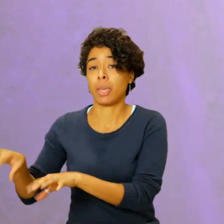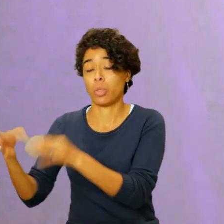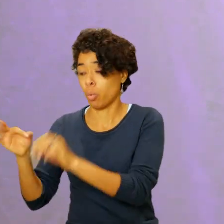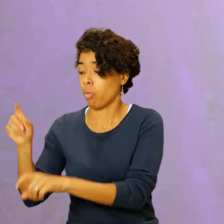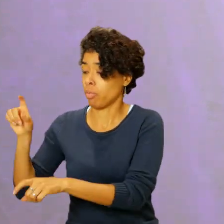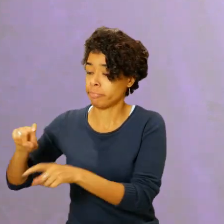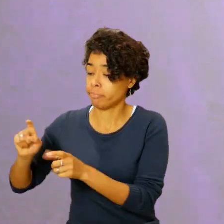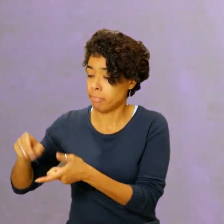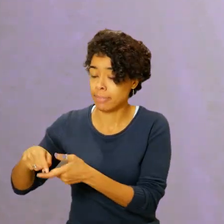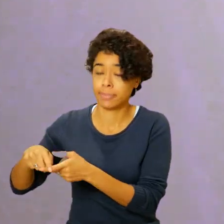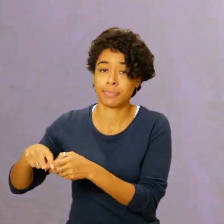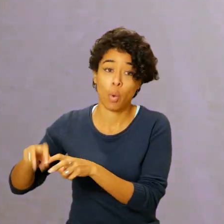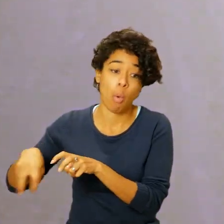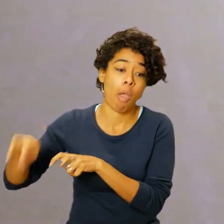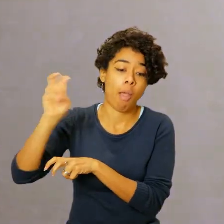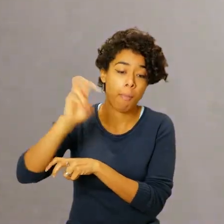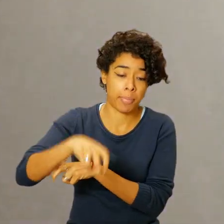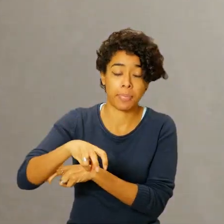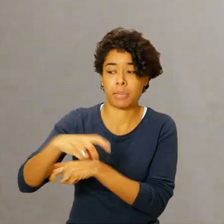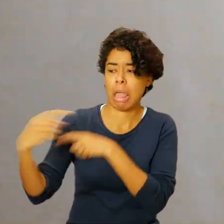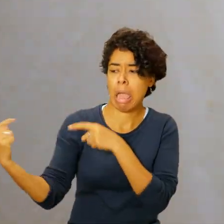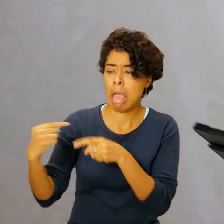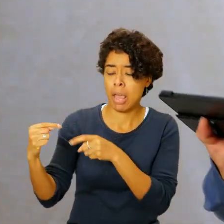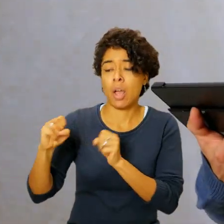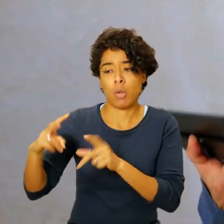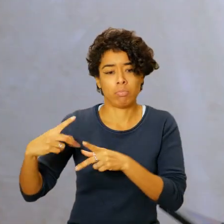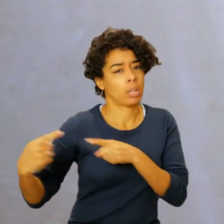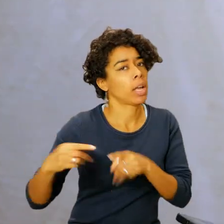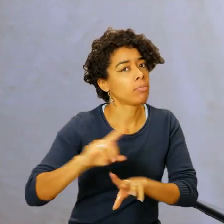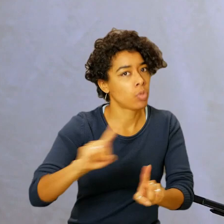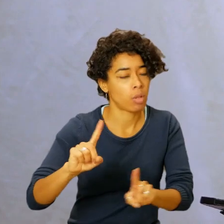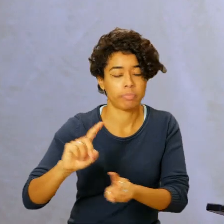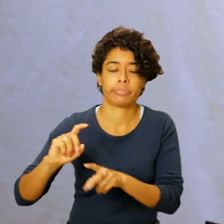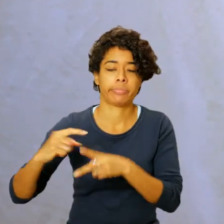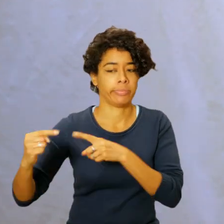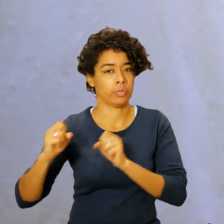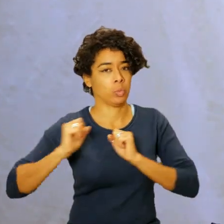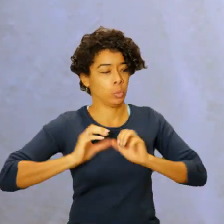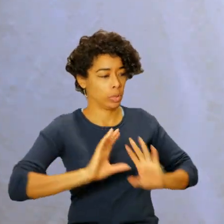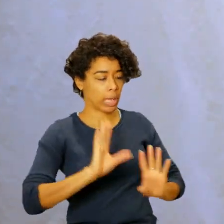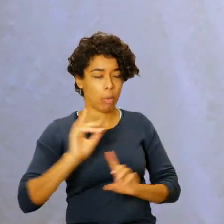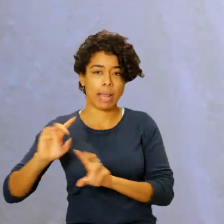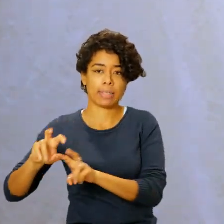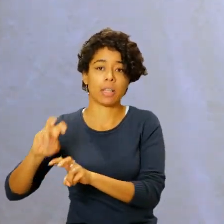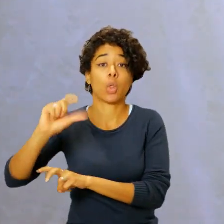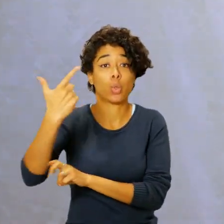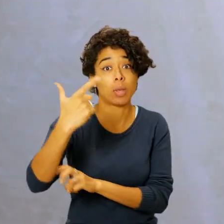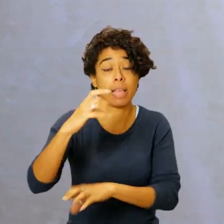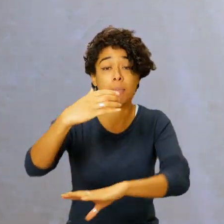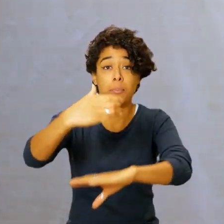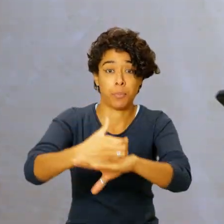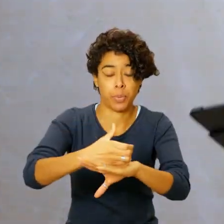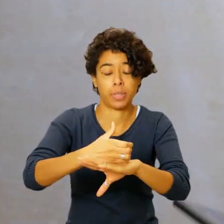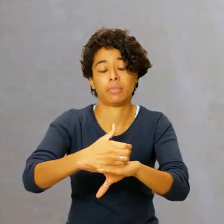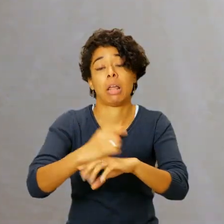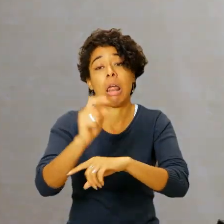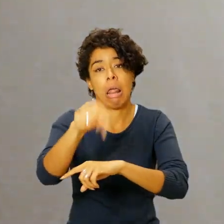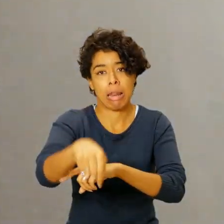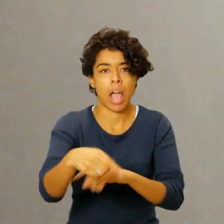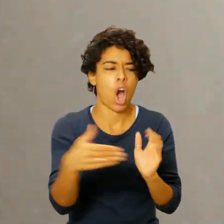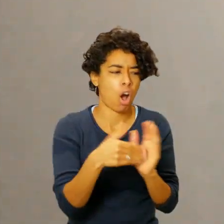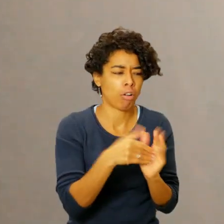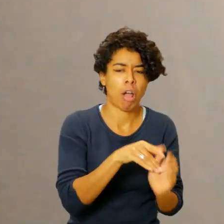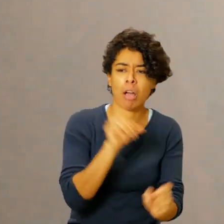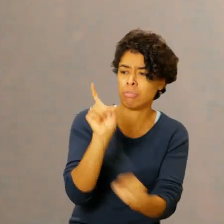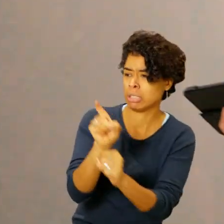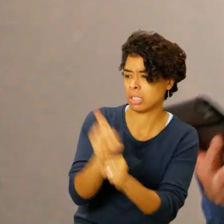les querellent, donc de là ils ne rentrent pas en guerre, ils se déplacent à un autre puits qu'ils ont creusé à nouveau et puis les autres bergers arrivent à nouveau et